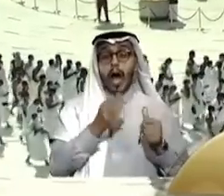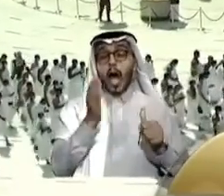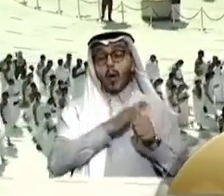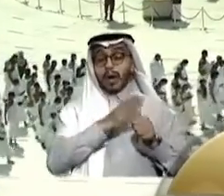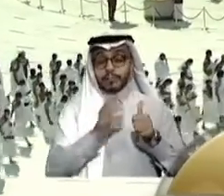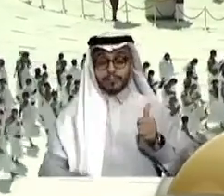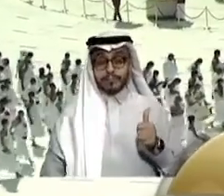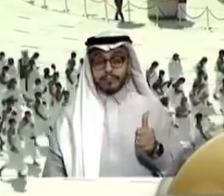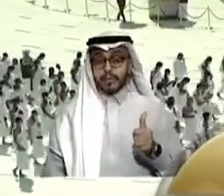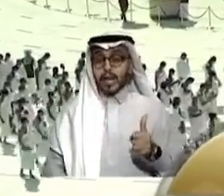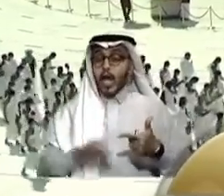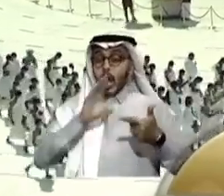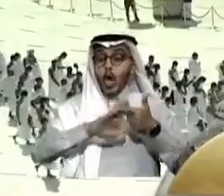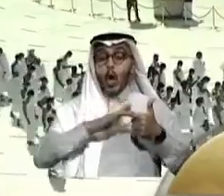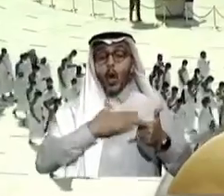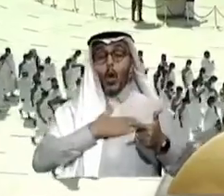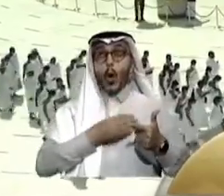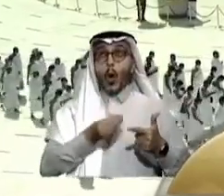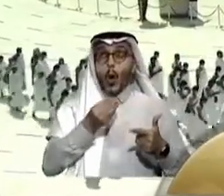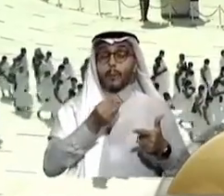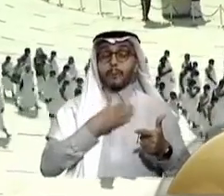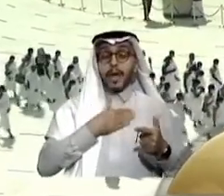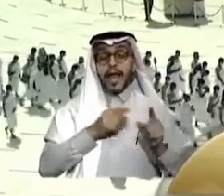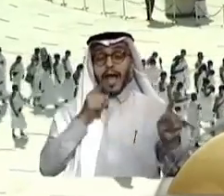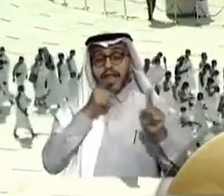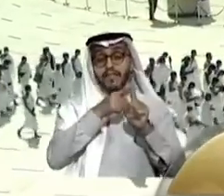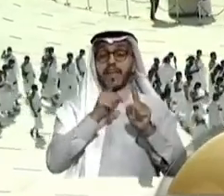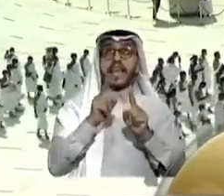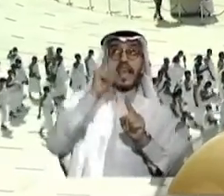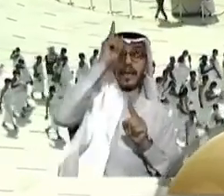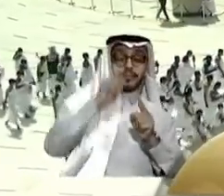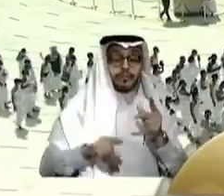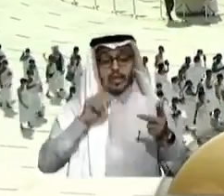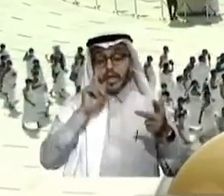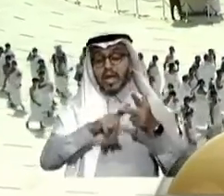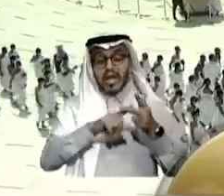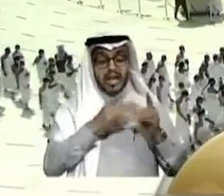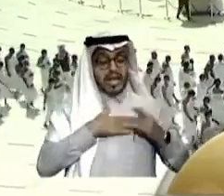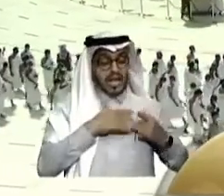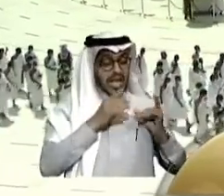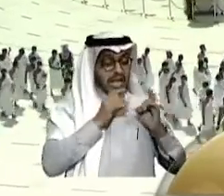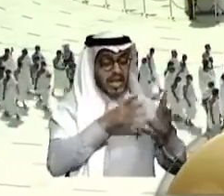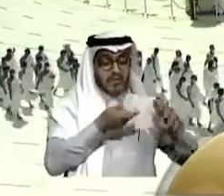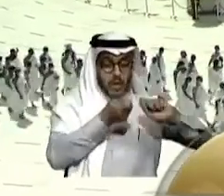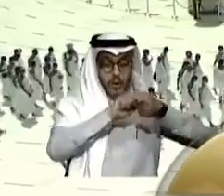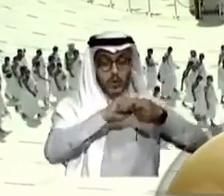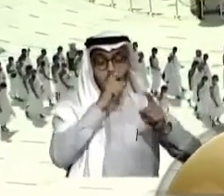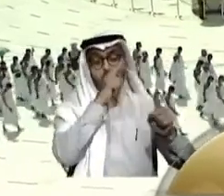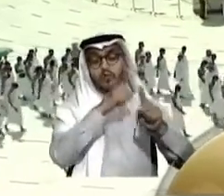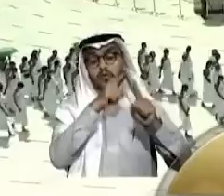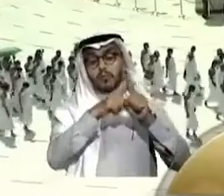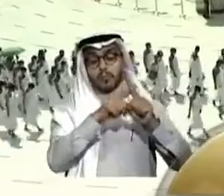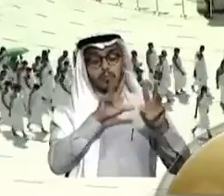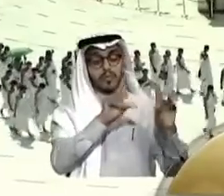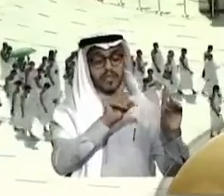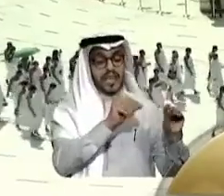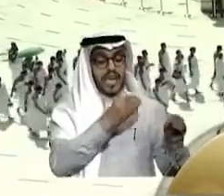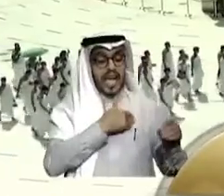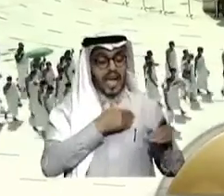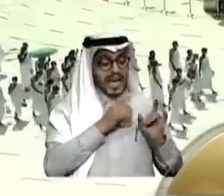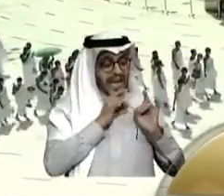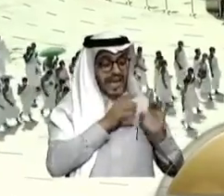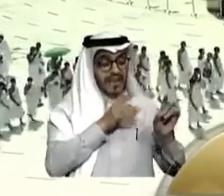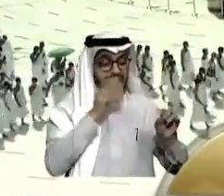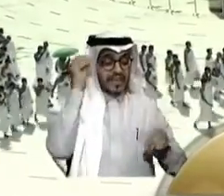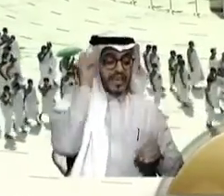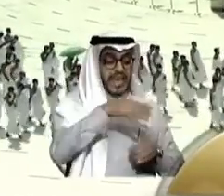سواهما، وأن يحب المرء لا يحبه إلا لله، وأن يكره أن يعود في الكفر كما يكره